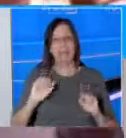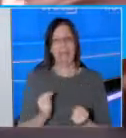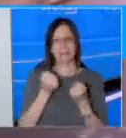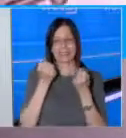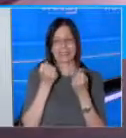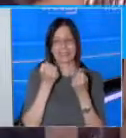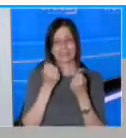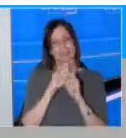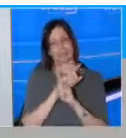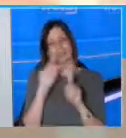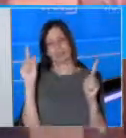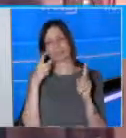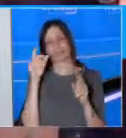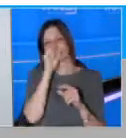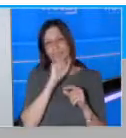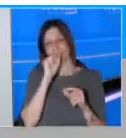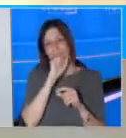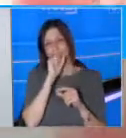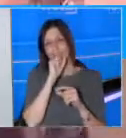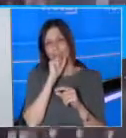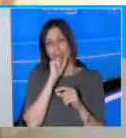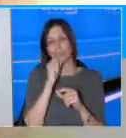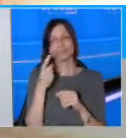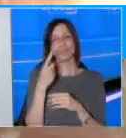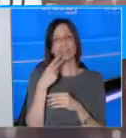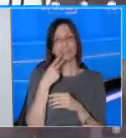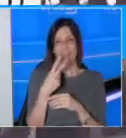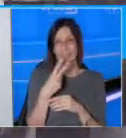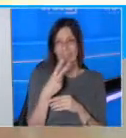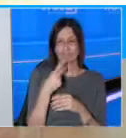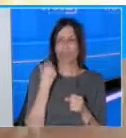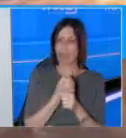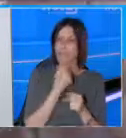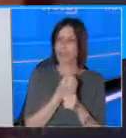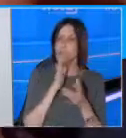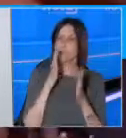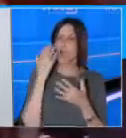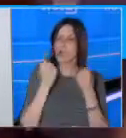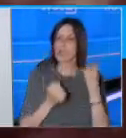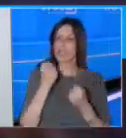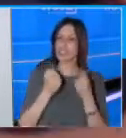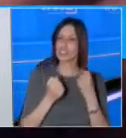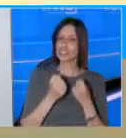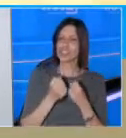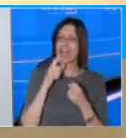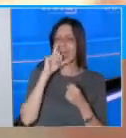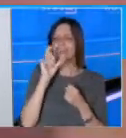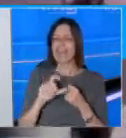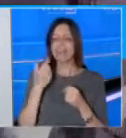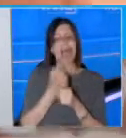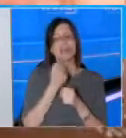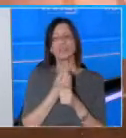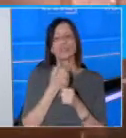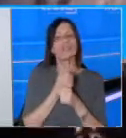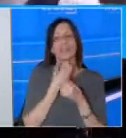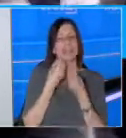לכל השירי פופ שנראה היה שעבדו עליהם מאוד מאוד קשה, האיטלקים פשוט עשו עבודה נהדרת. צריך